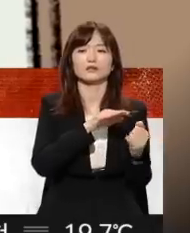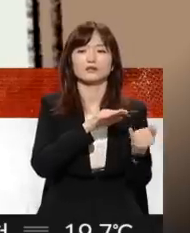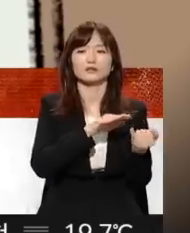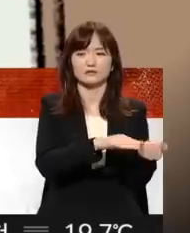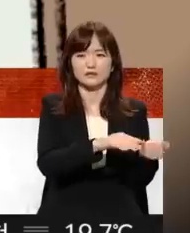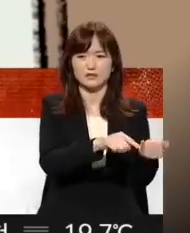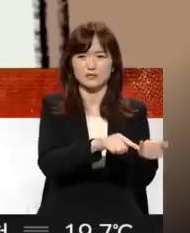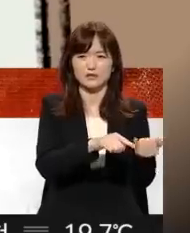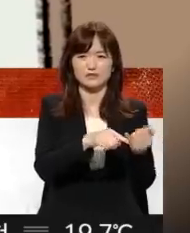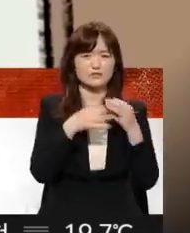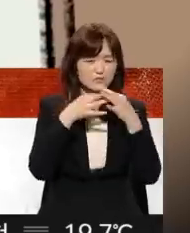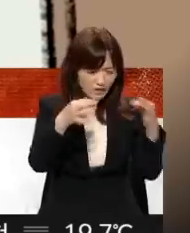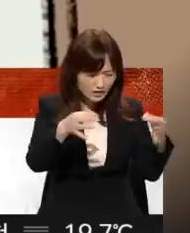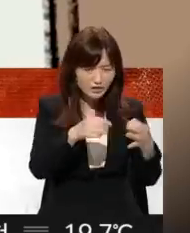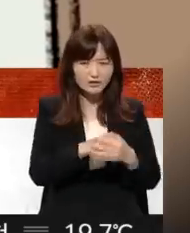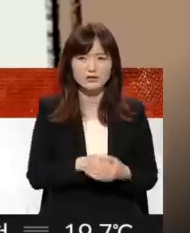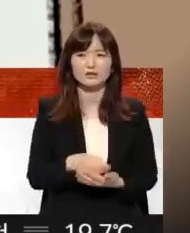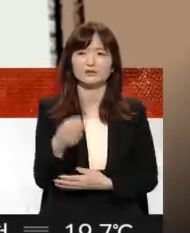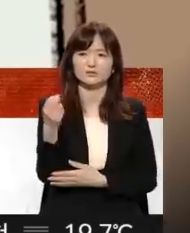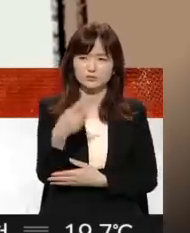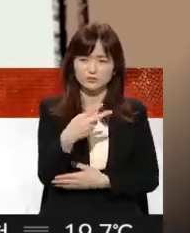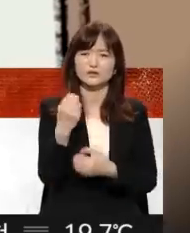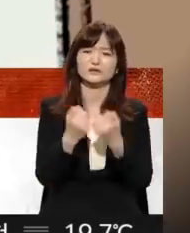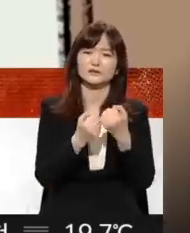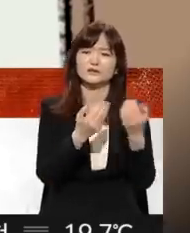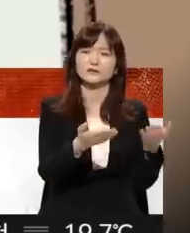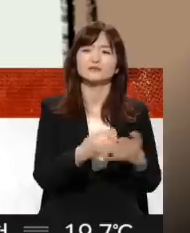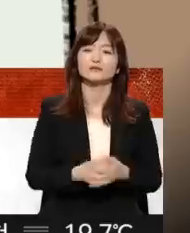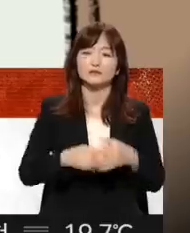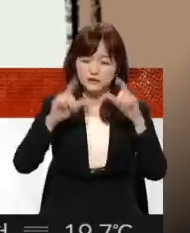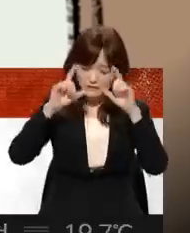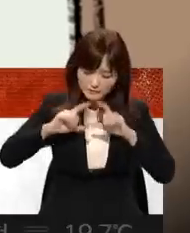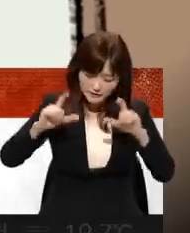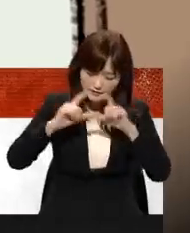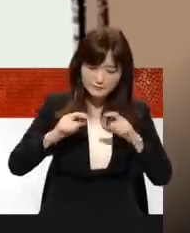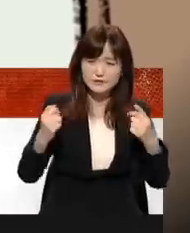또 시비를 걸기 시작하는 거예요. 그럼 제가 또 다시 설명을 해요. 그래서